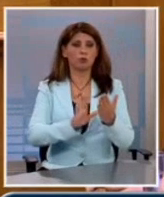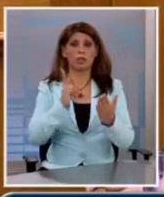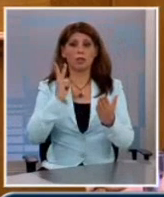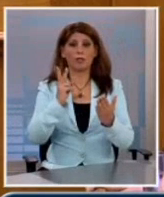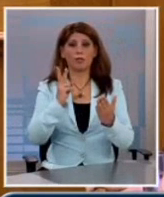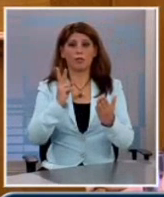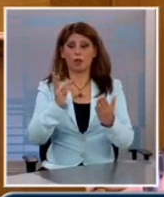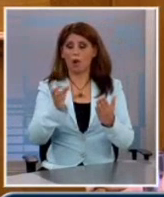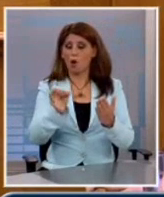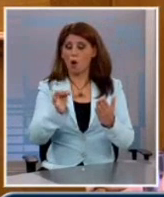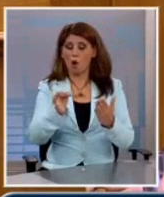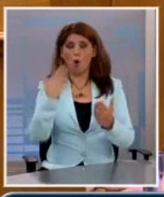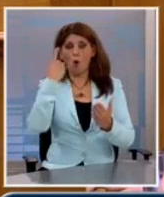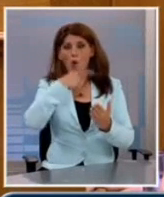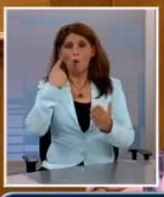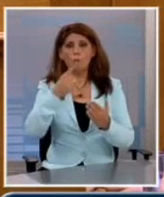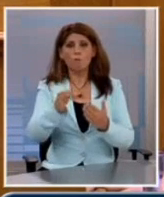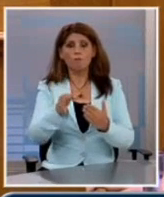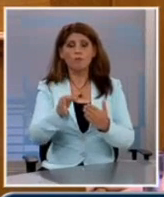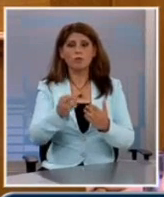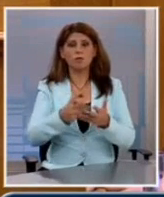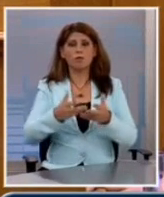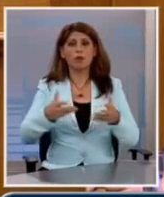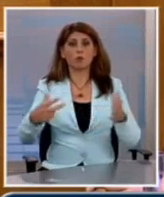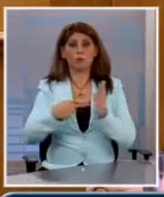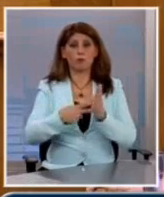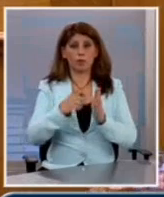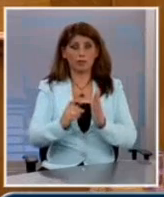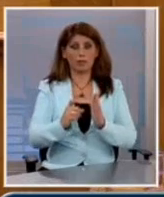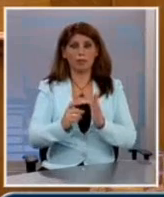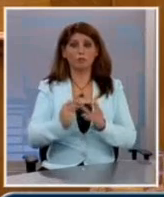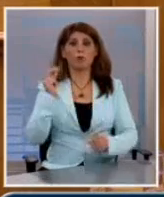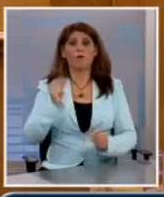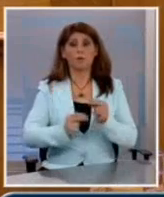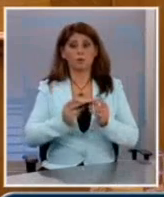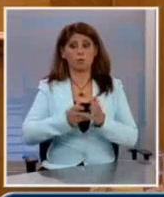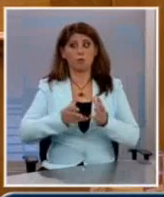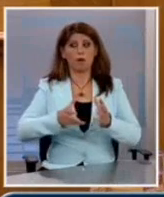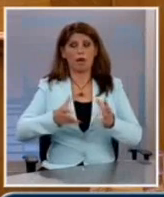2 όψεις ενός διονγκούμενου από το 2010 και μετά προβλήματος.